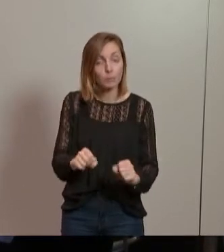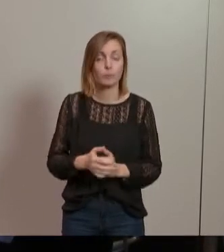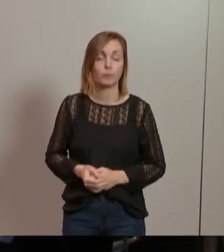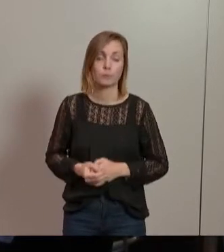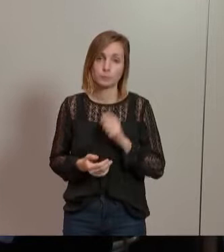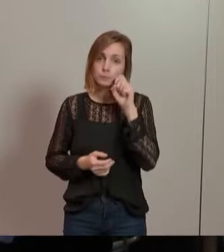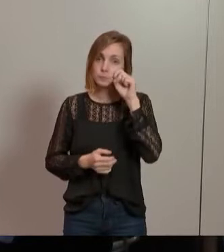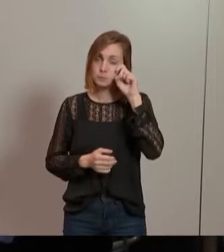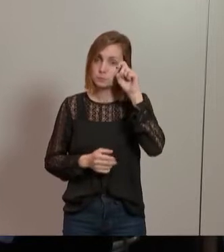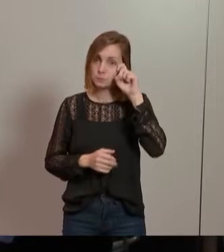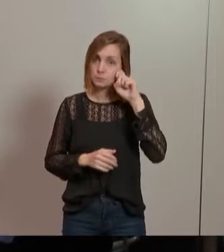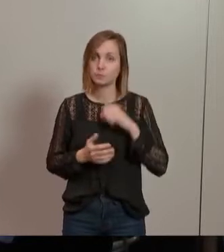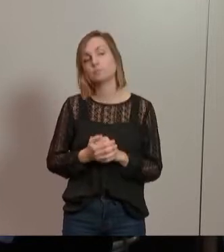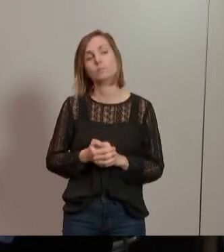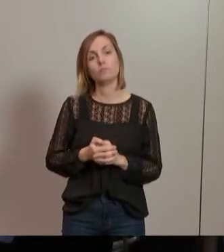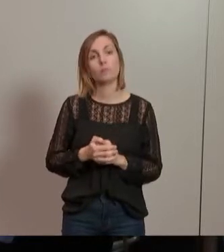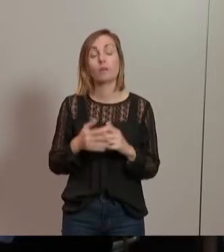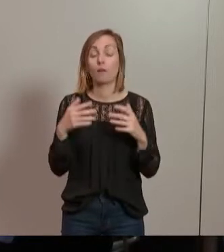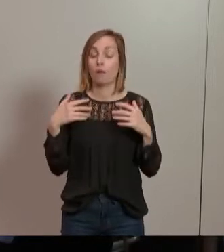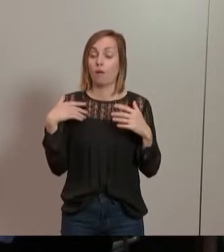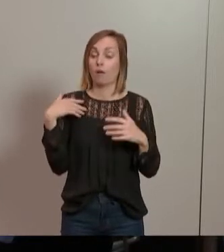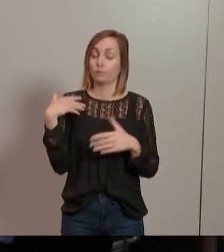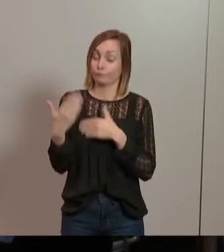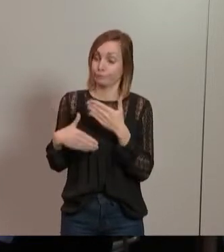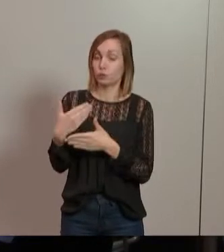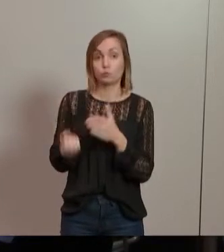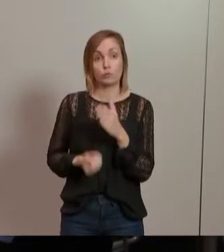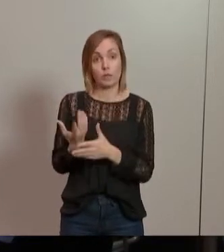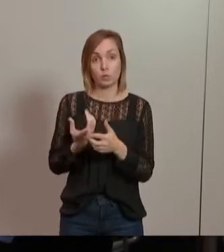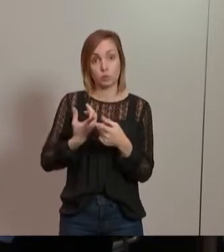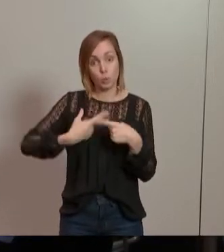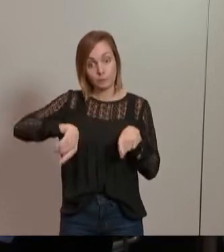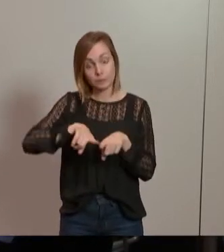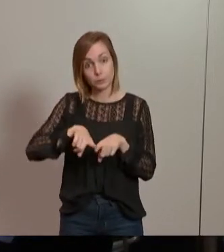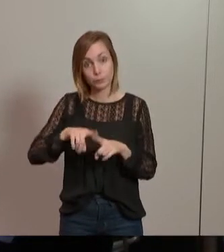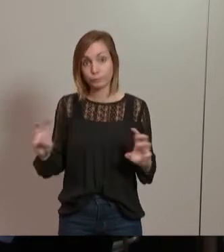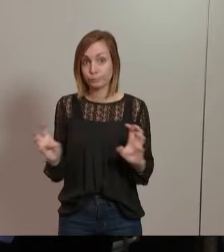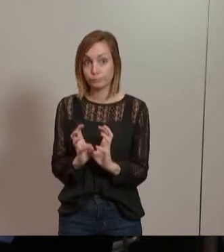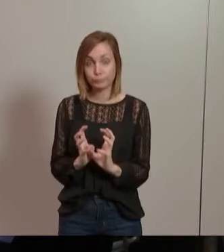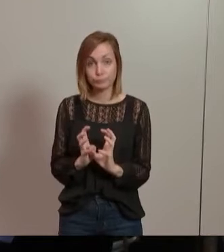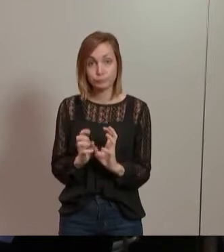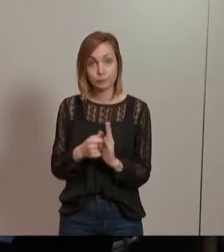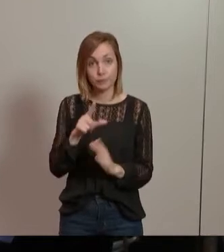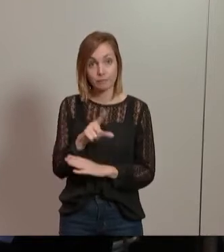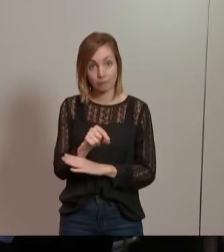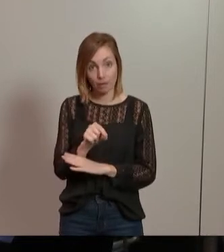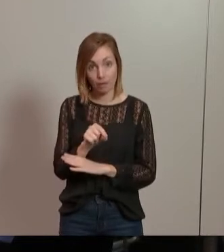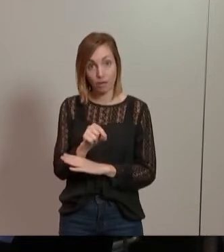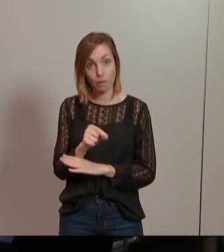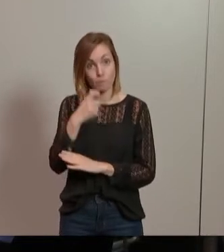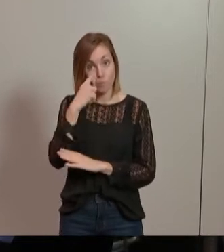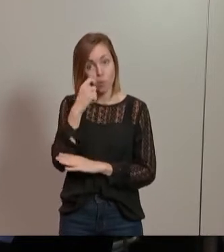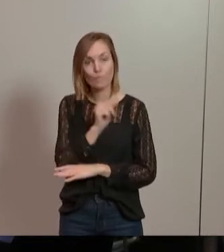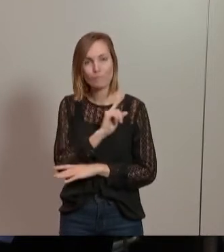possibilité. Donc, comme je vous l'ai dit, la nouvelle commission ne s'est pas réunie en 2020